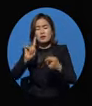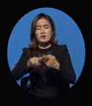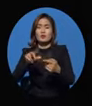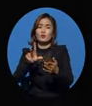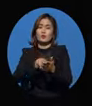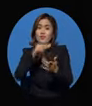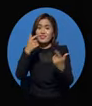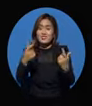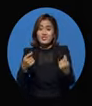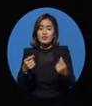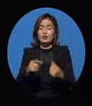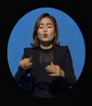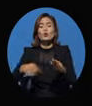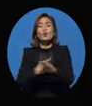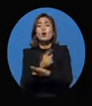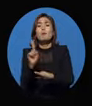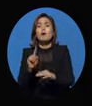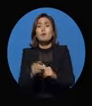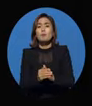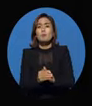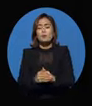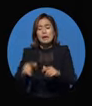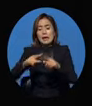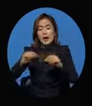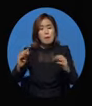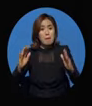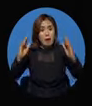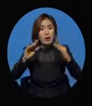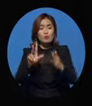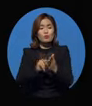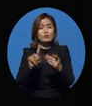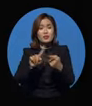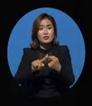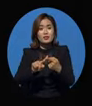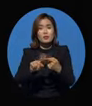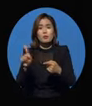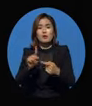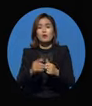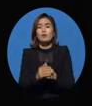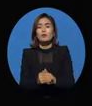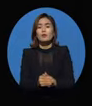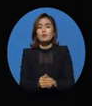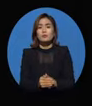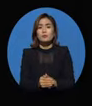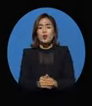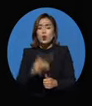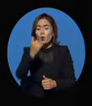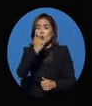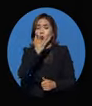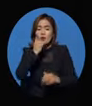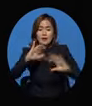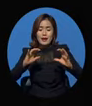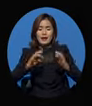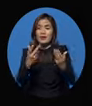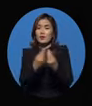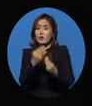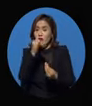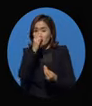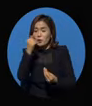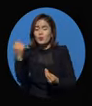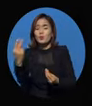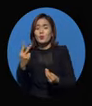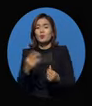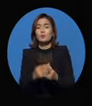됩니다 그중에 하나 빠진게 이제 지닐 문젠데 이게 홀로코스트 부정 법이라는 독일의 사례가 있고 또 헤이트